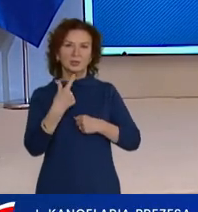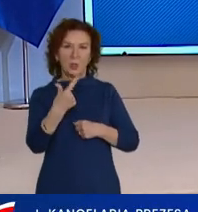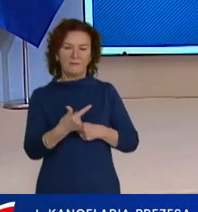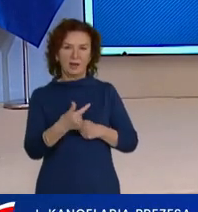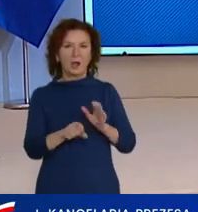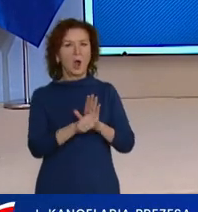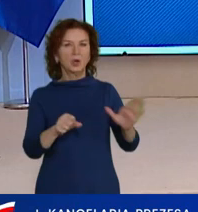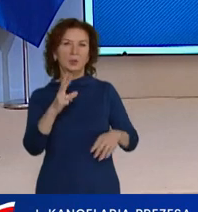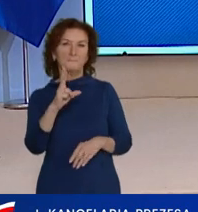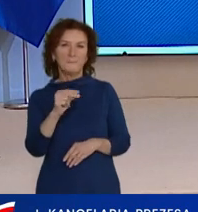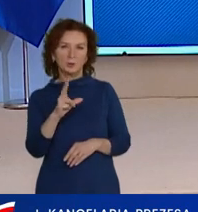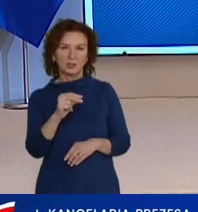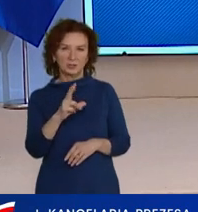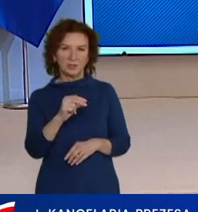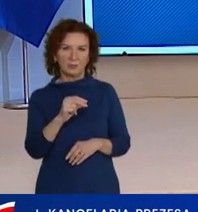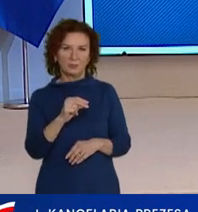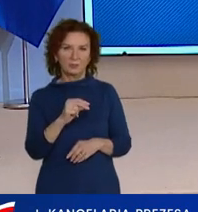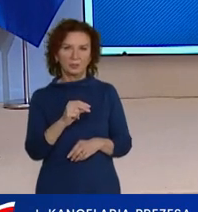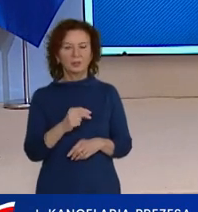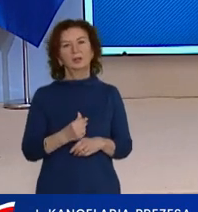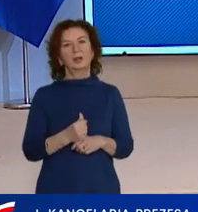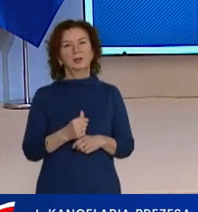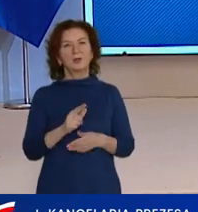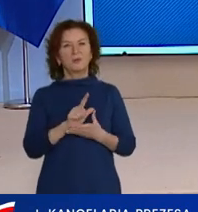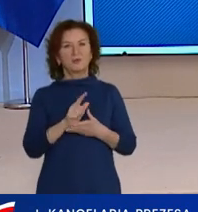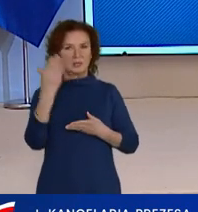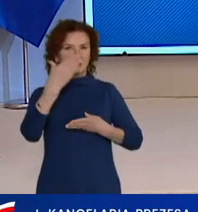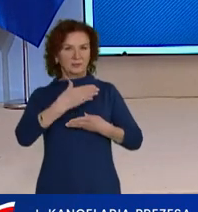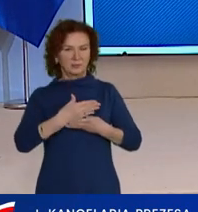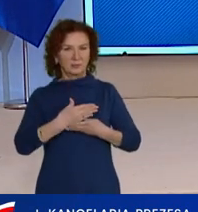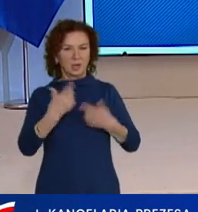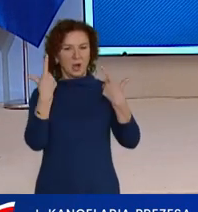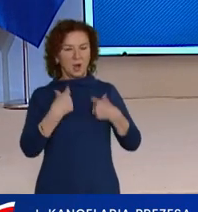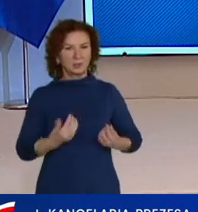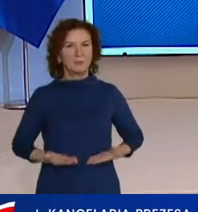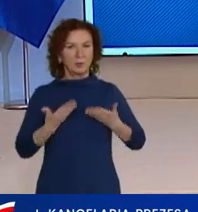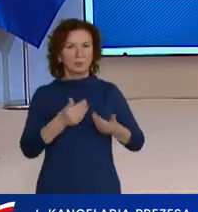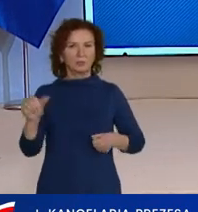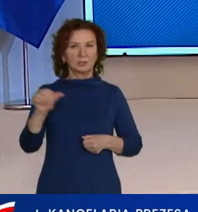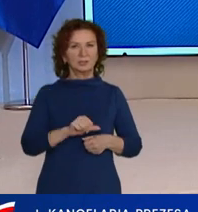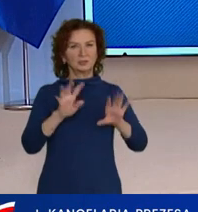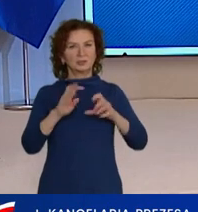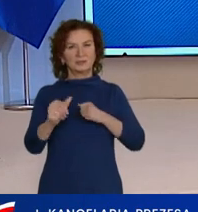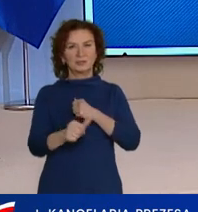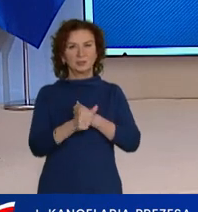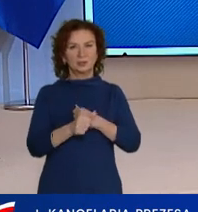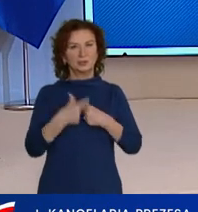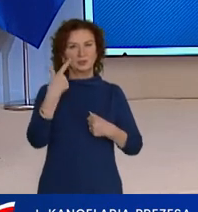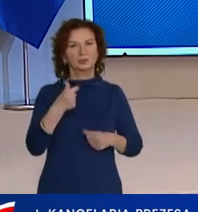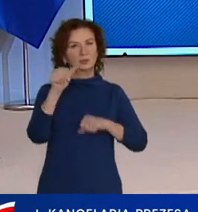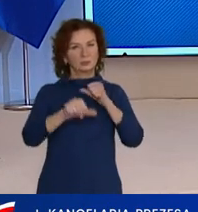od poniedziałku, od północy osoby urodzone w 1962 roku będą